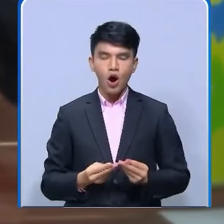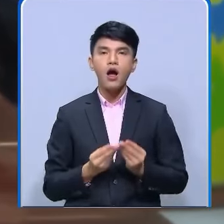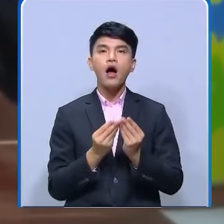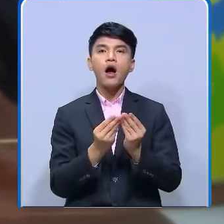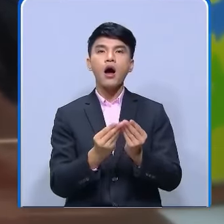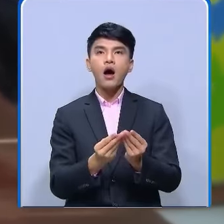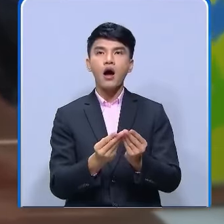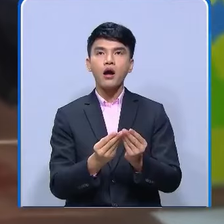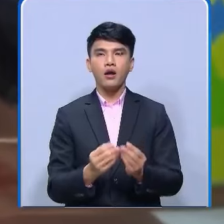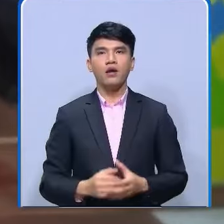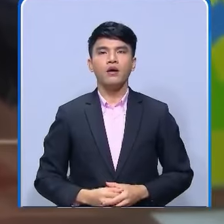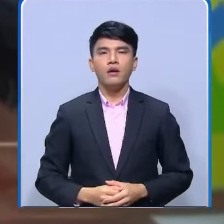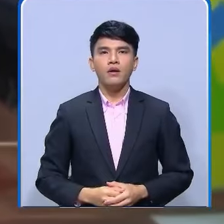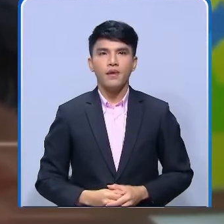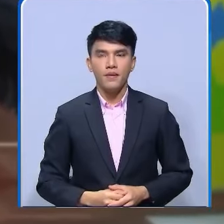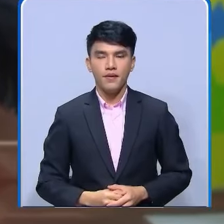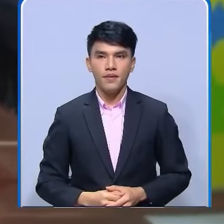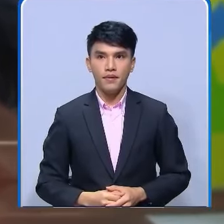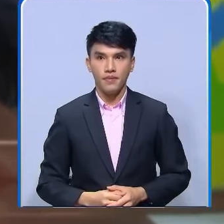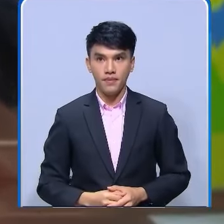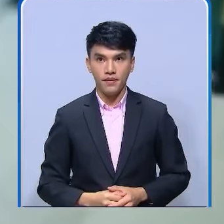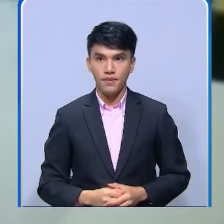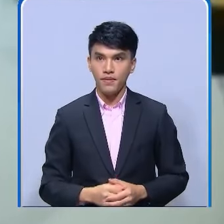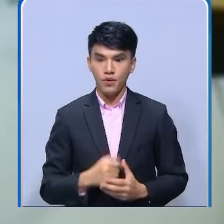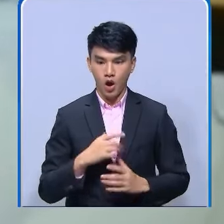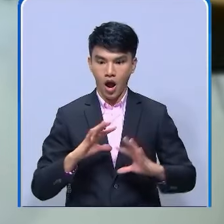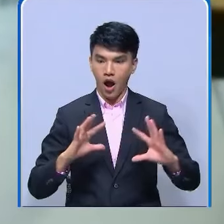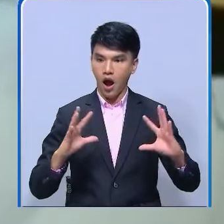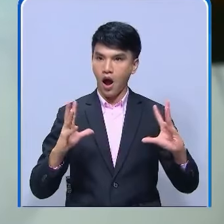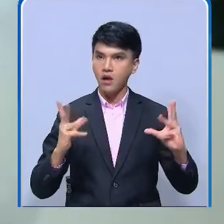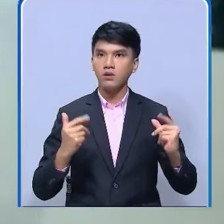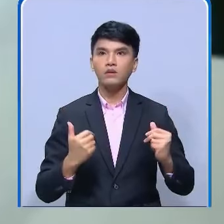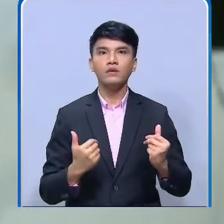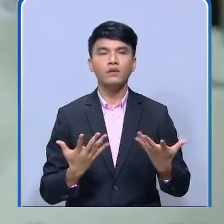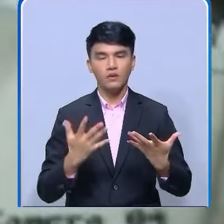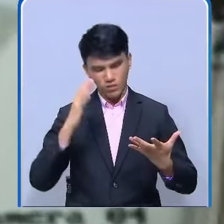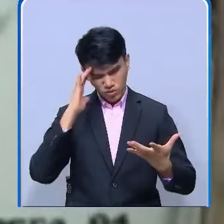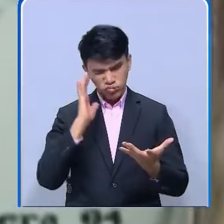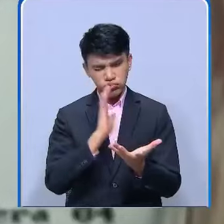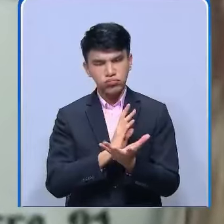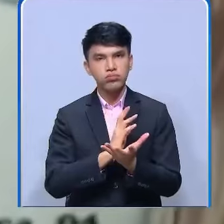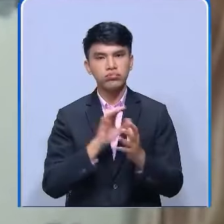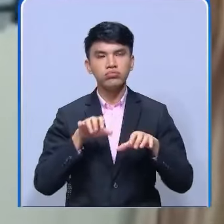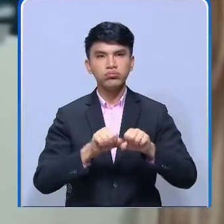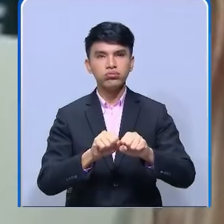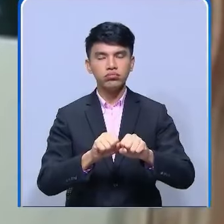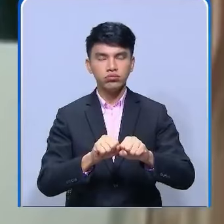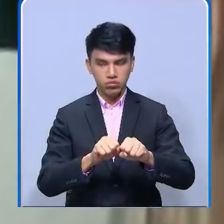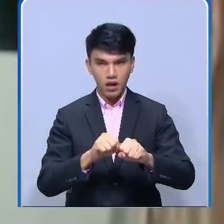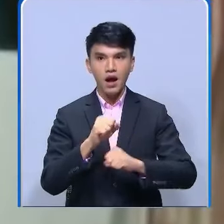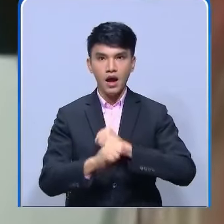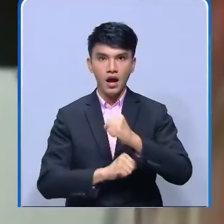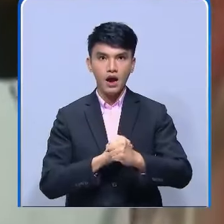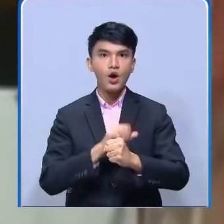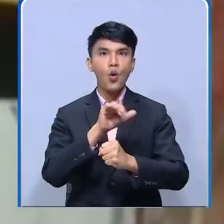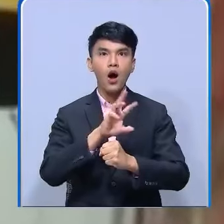ให้กับพ่อตาลูกเขยคู่นี้ไปทำพิธีสร้อยหายไปเลยครับคุณผู้ชมตำรวจสภห้วยหลวงจับกุมนายพีรวัตรอายุ56ปี